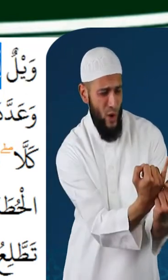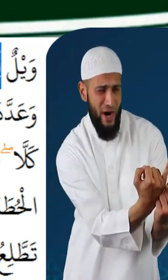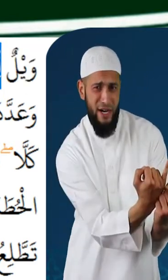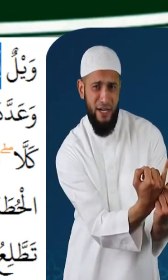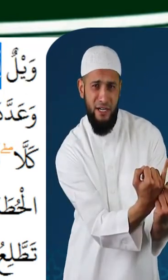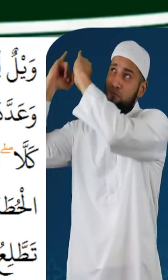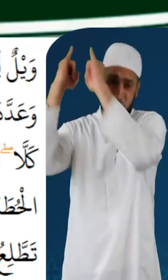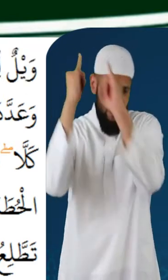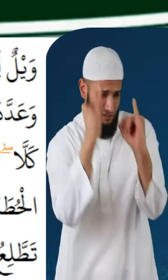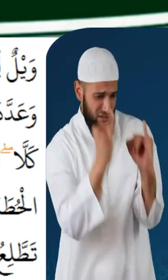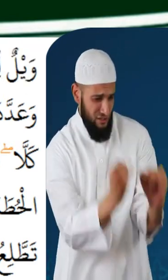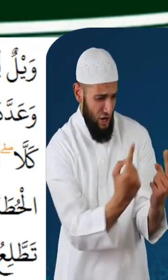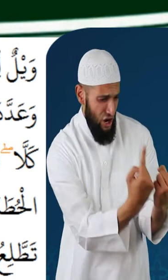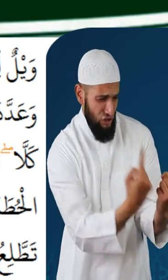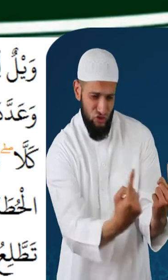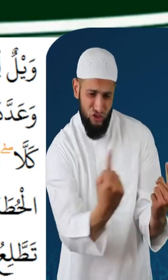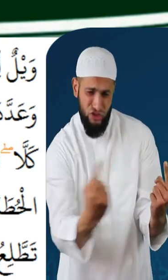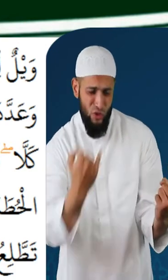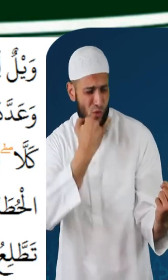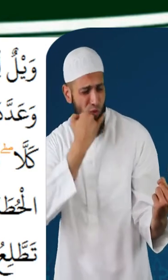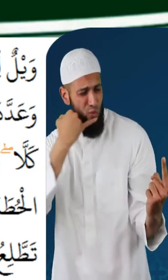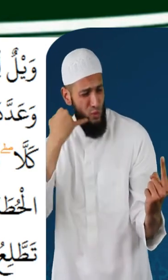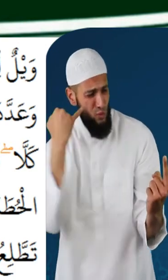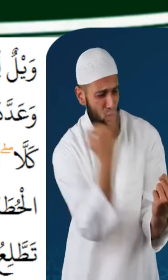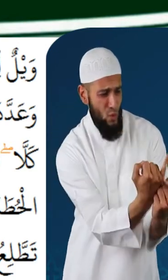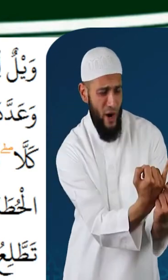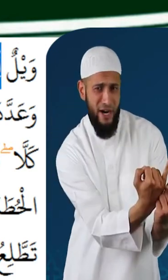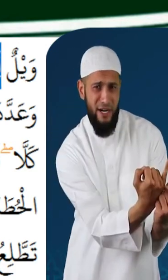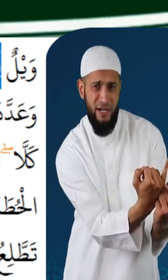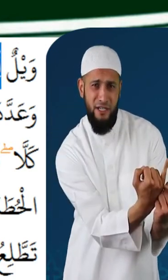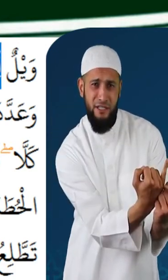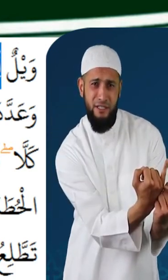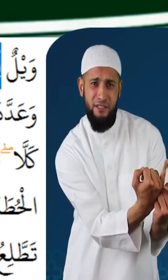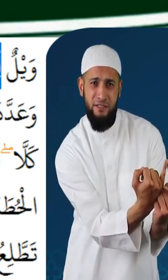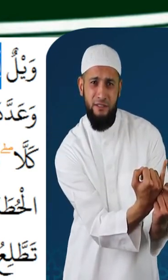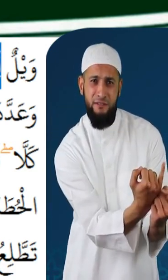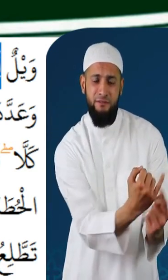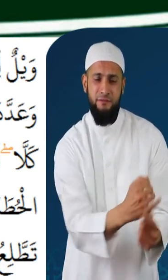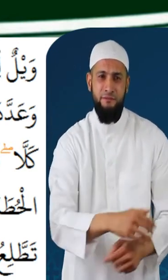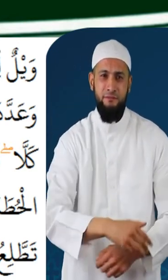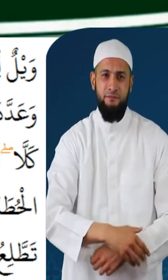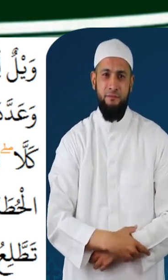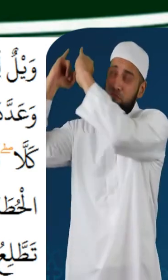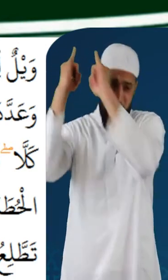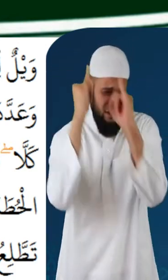لكل هم ذات